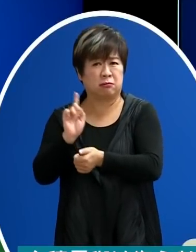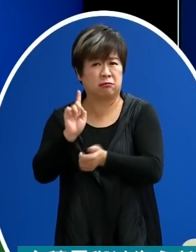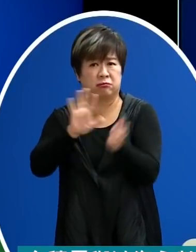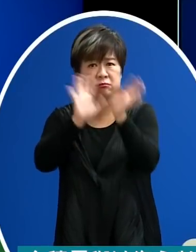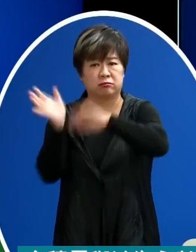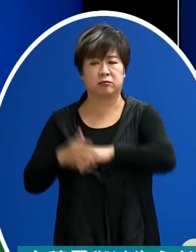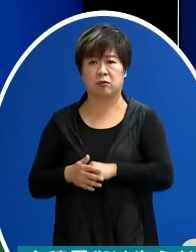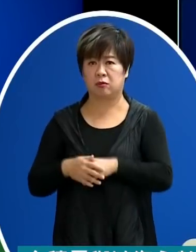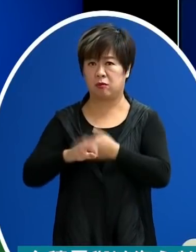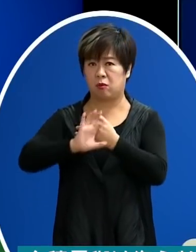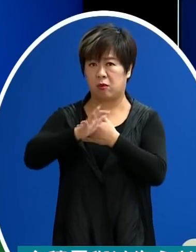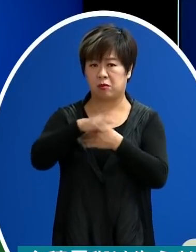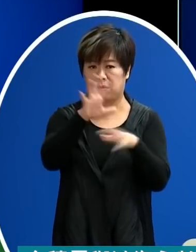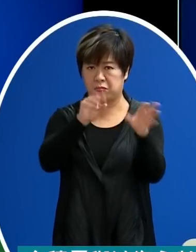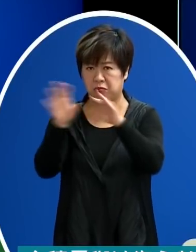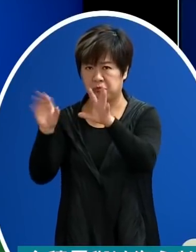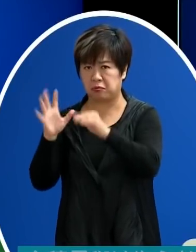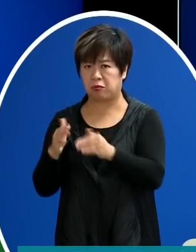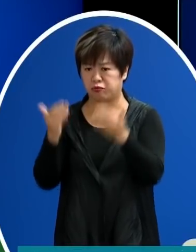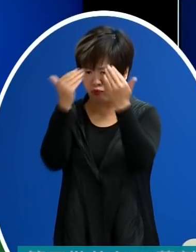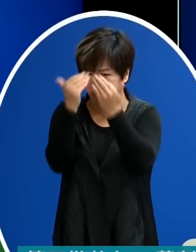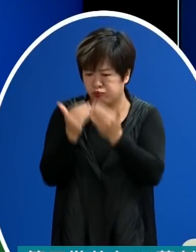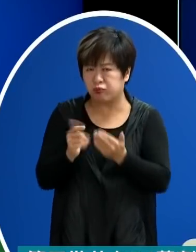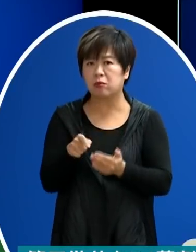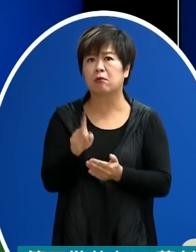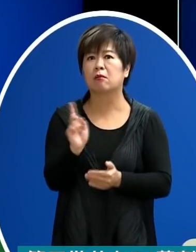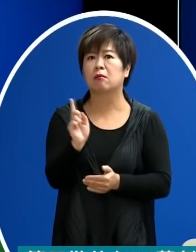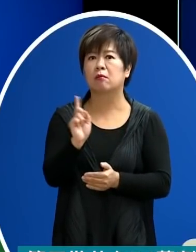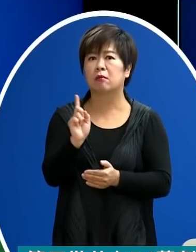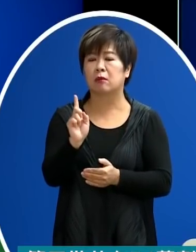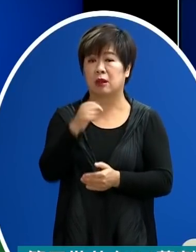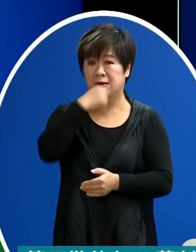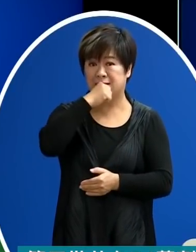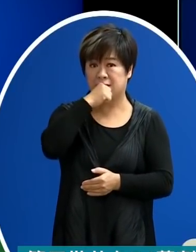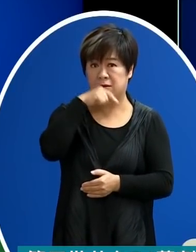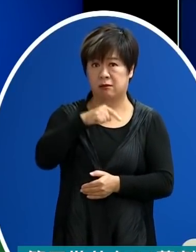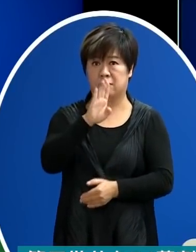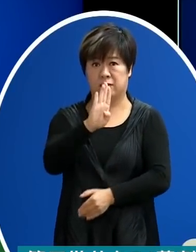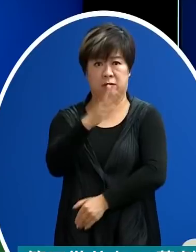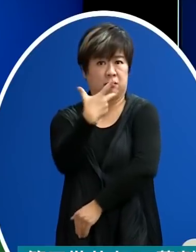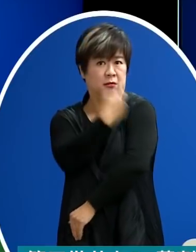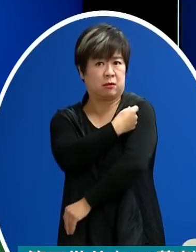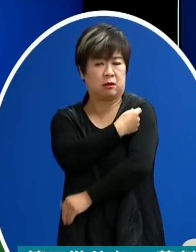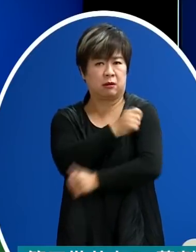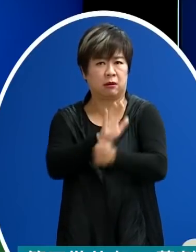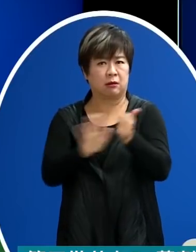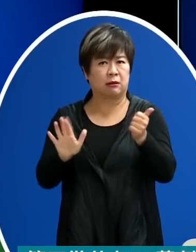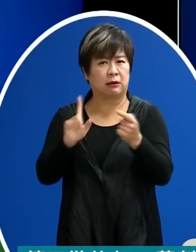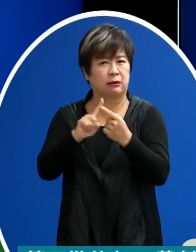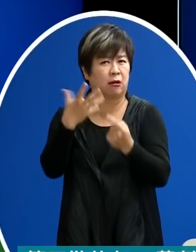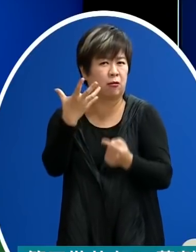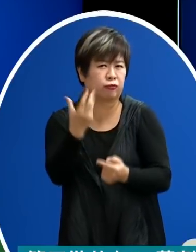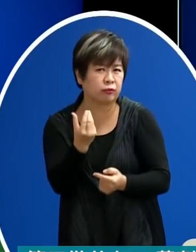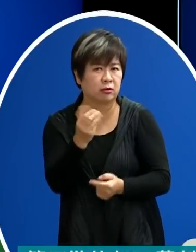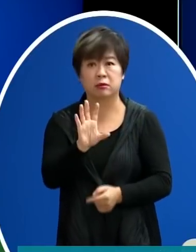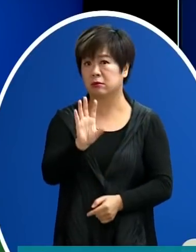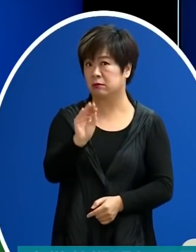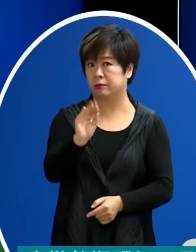搜集国外相关误打的情况搜集的怎么样了？那国内 BNT 的打击有因此而受到